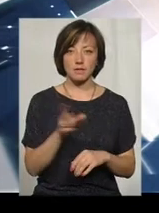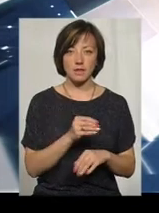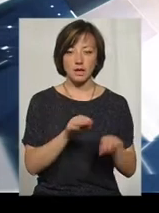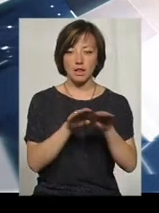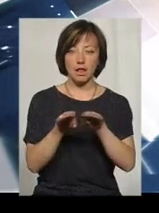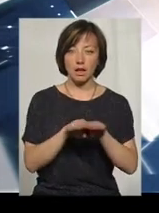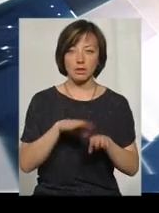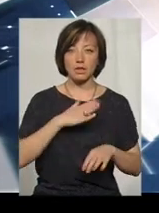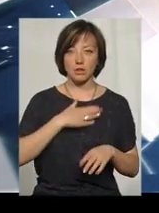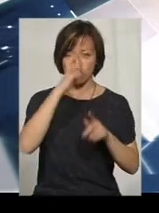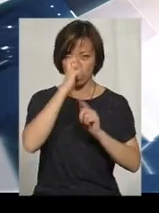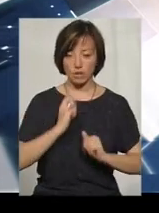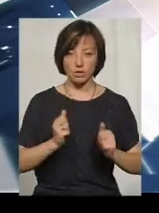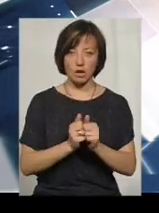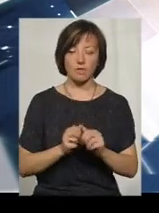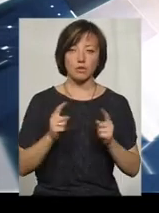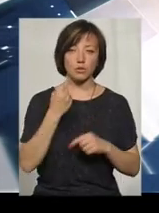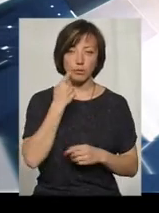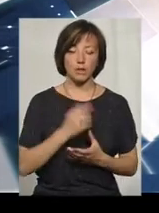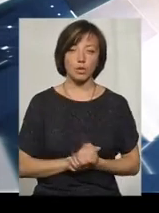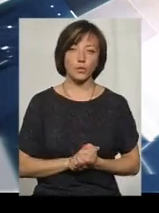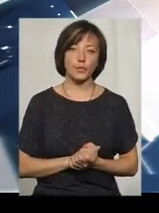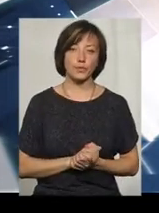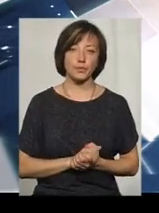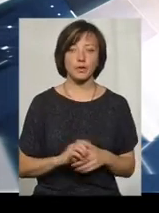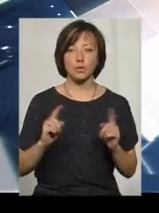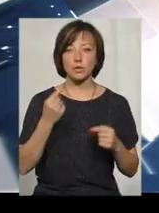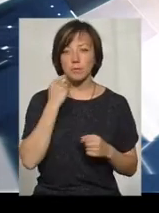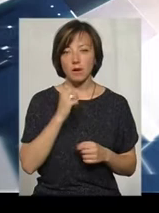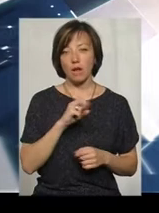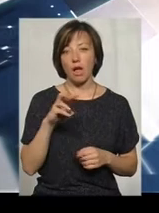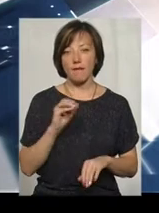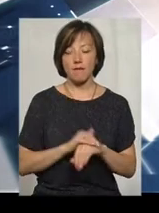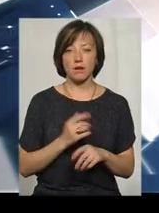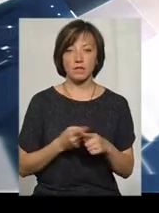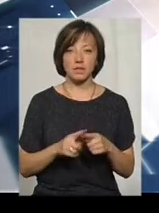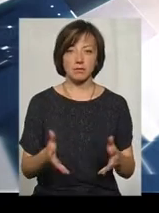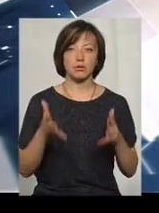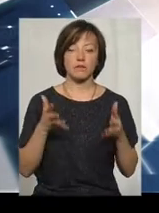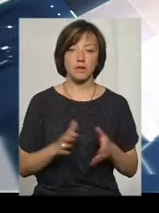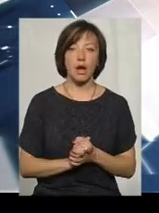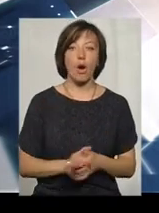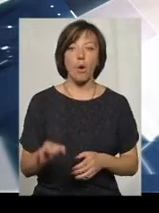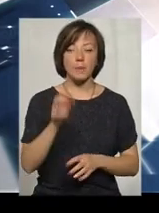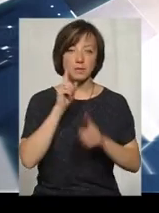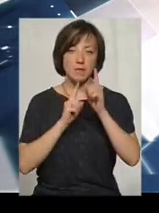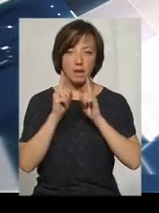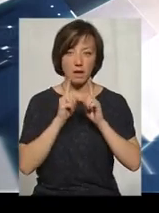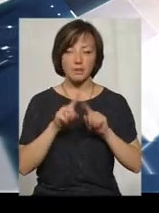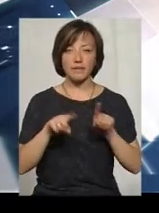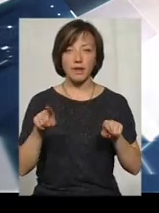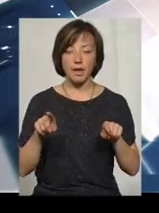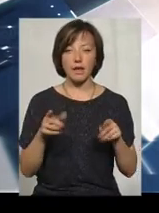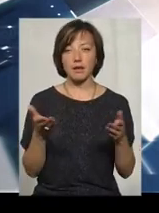ланки нашої держави. Дуже прикро. Дуже прикро, але факт. І це очевидно. Тому обласна рада в деякій